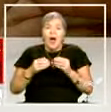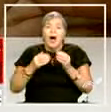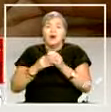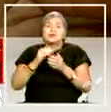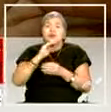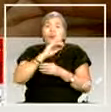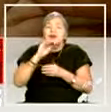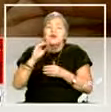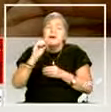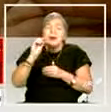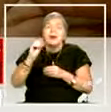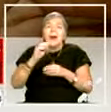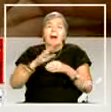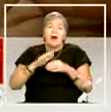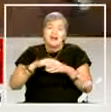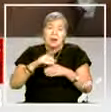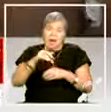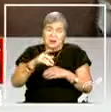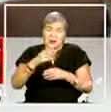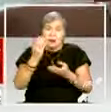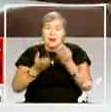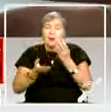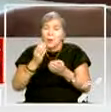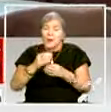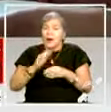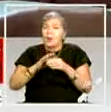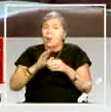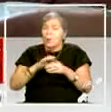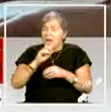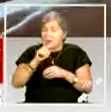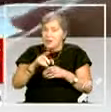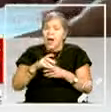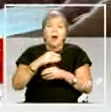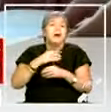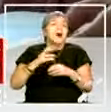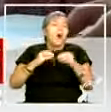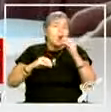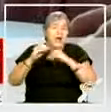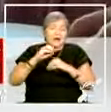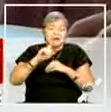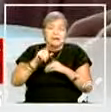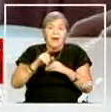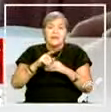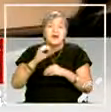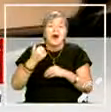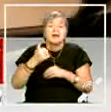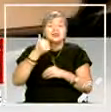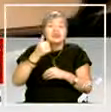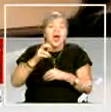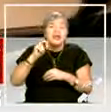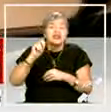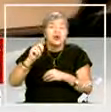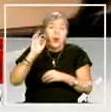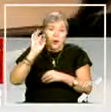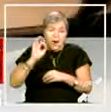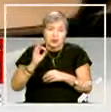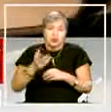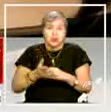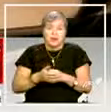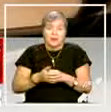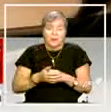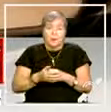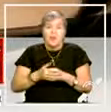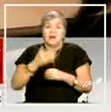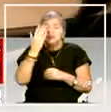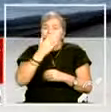de bază la matematică în comparație cu media OCDE, care se situează la 69%. În ceea ce privește